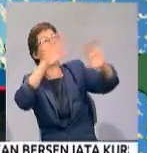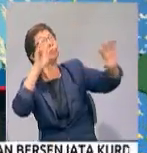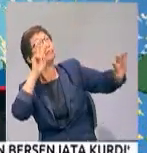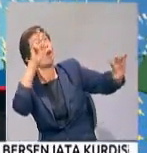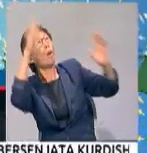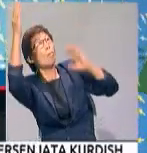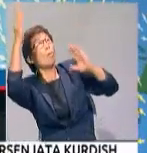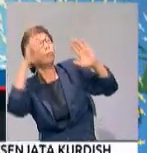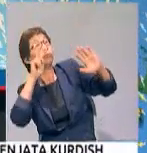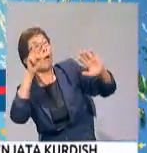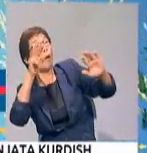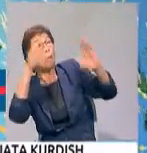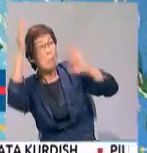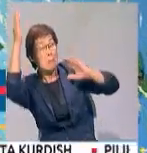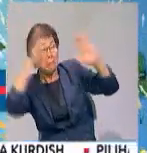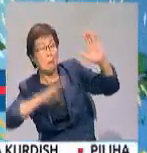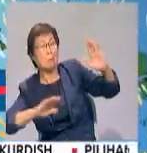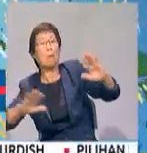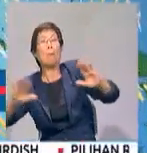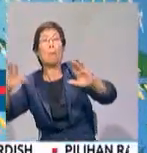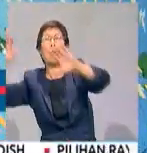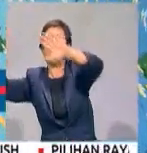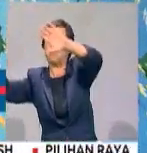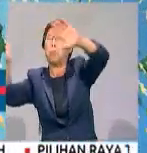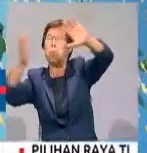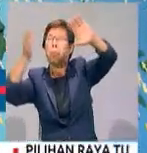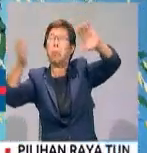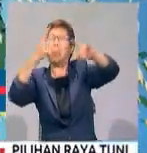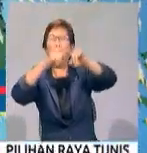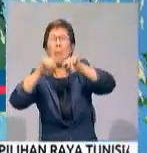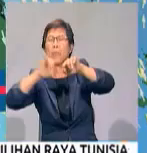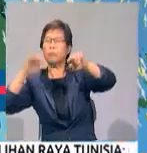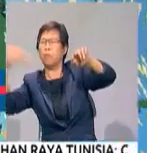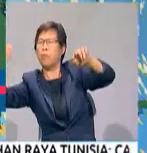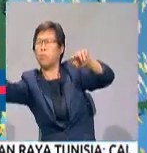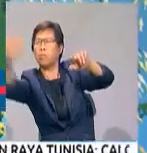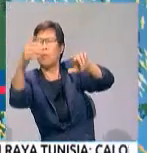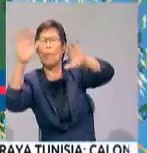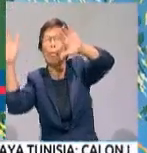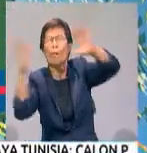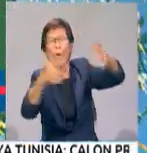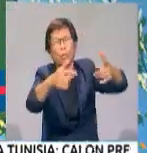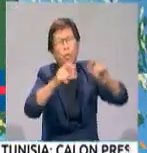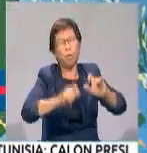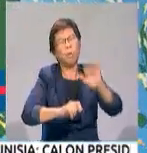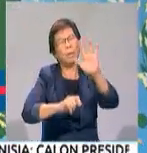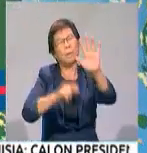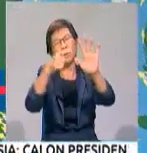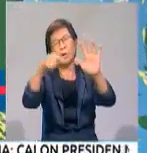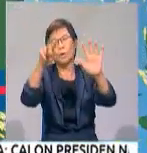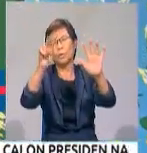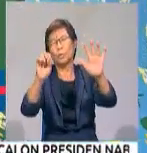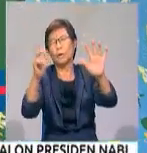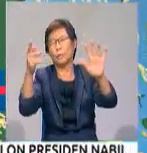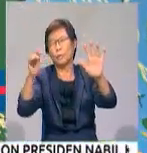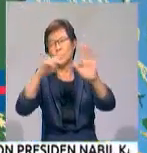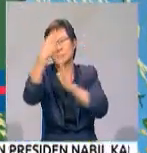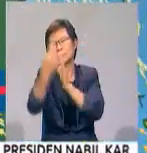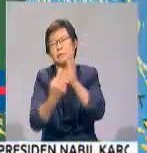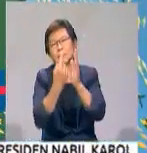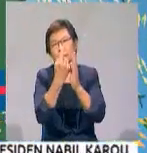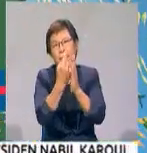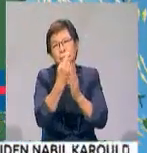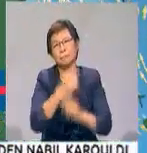Malaysia masih lagi menerima pengaruh angin dari pelbagai hala dengan kelajuan angin sekitar 5 hingga 20 km